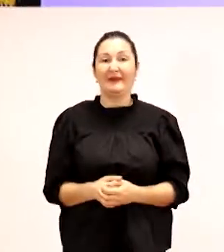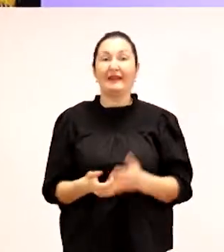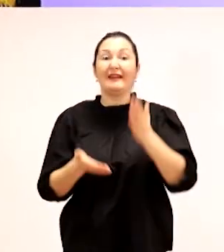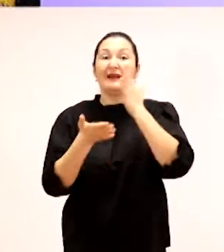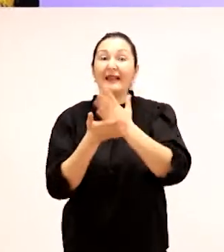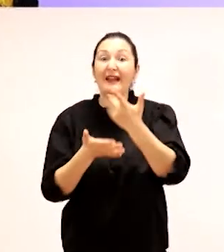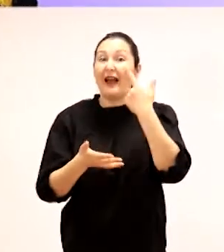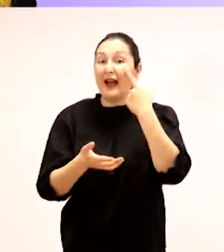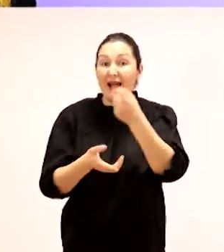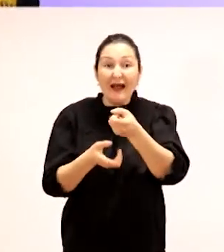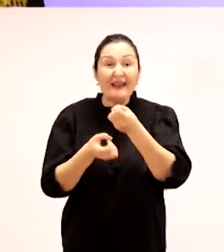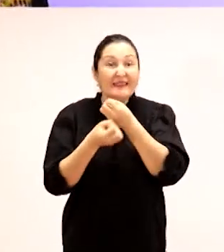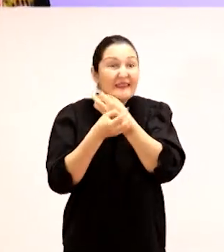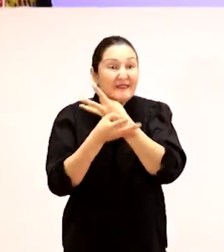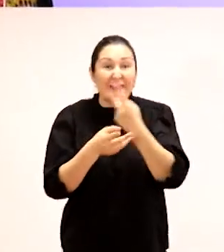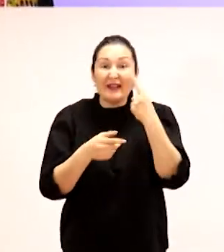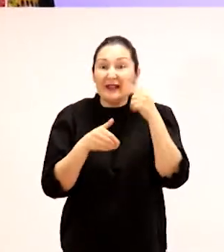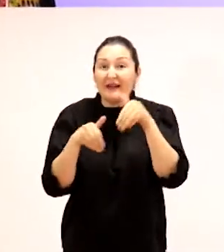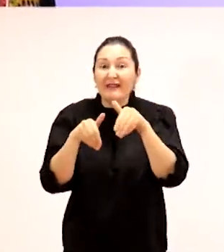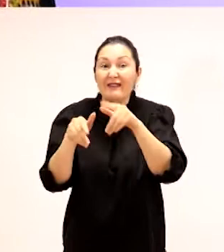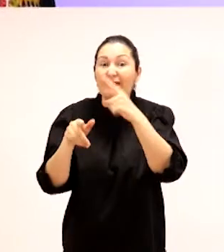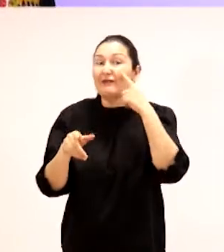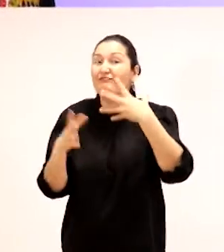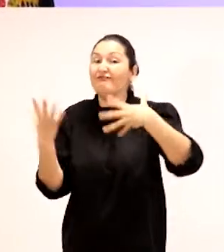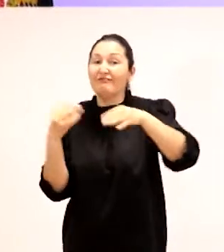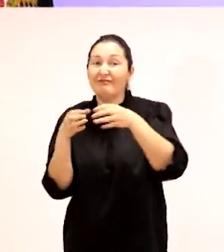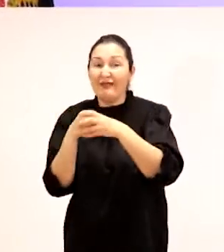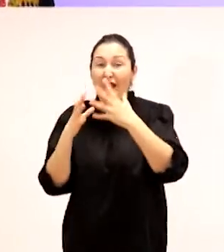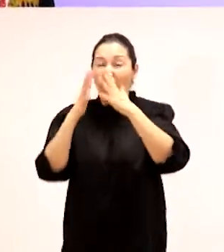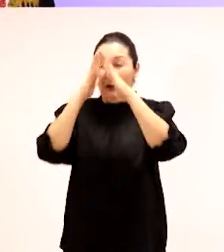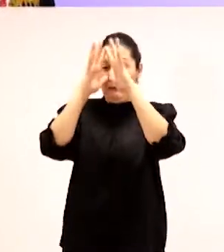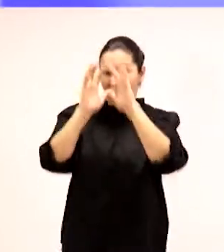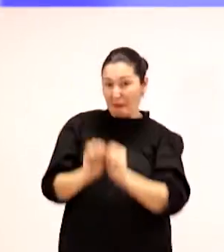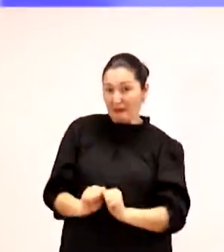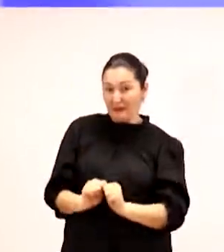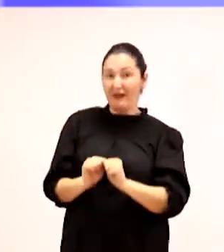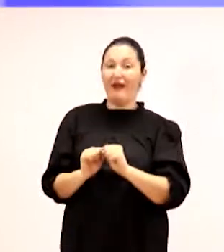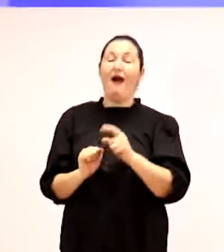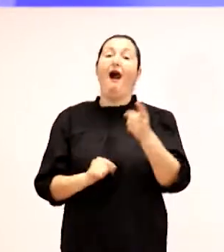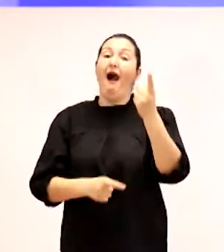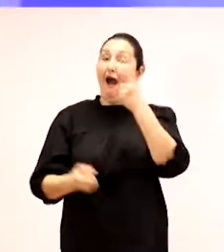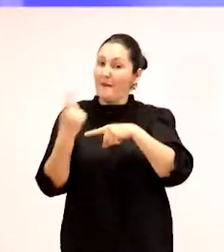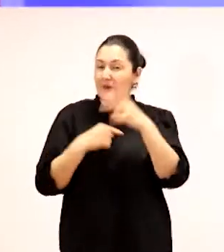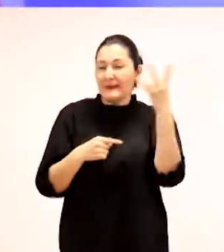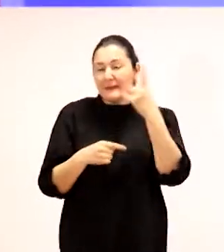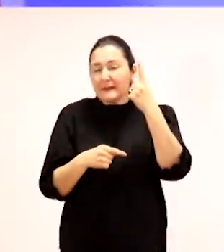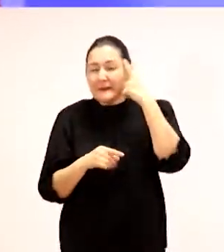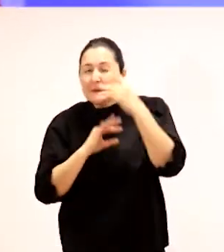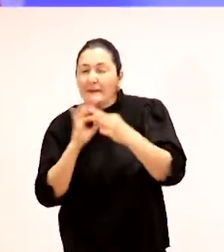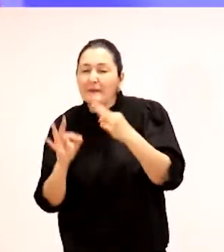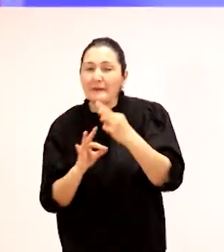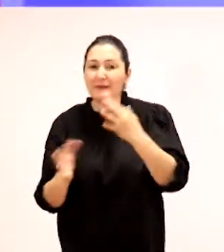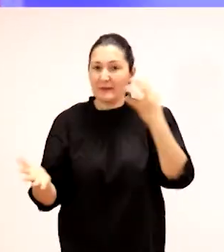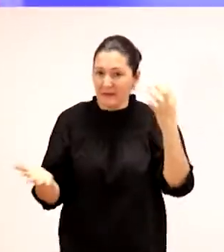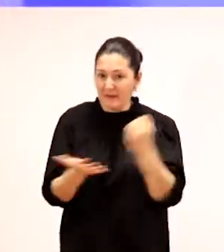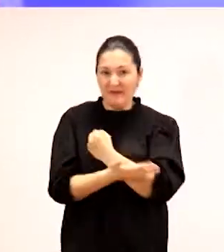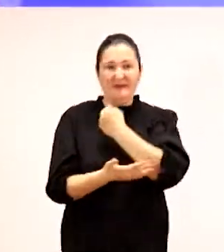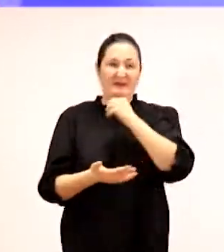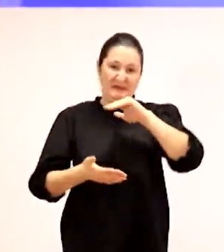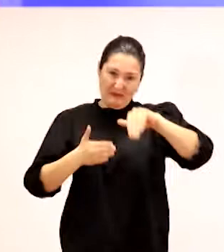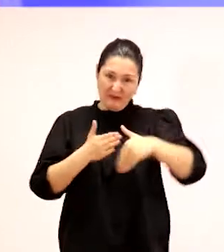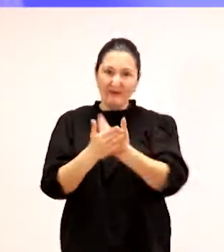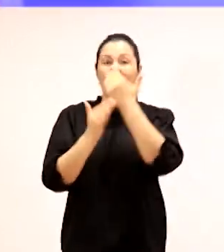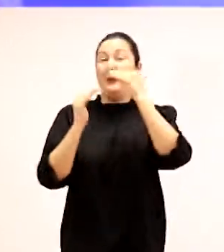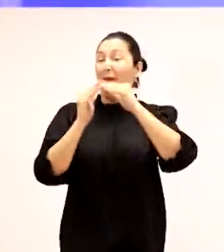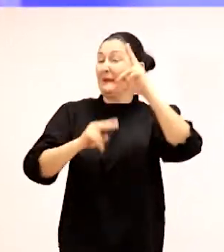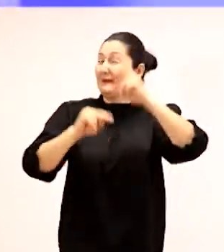бы звери не расстроились, когда их теремок развалился, а наоборот, принялись бы строить